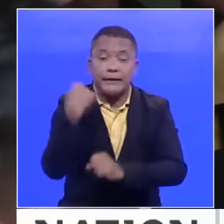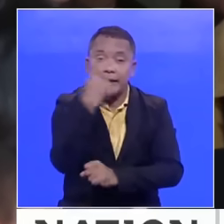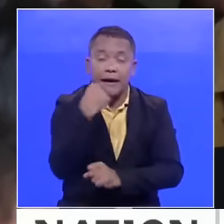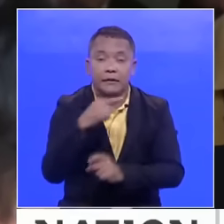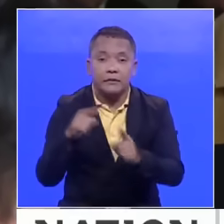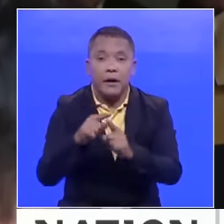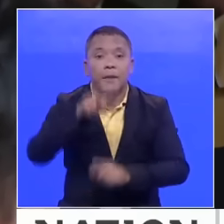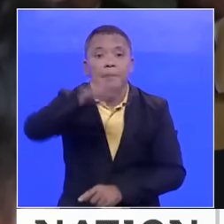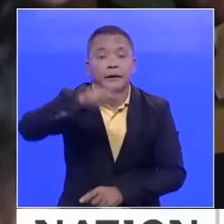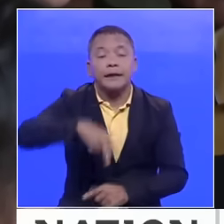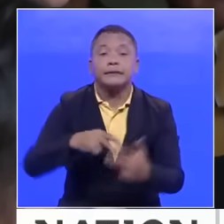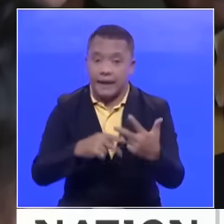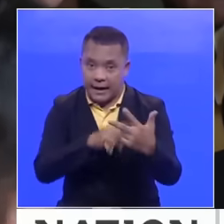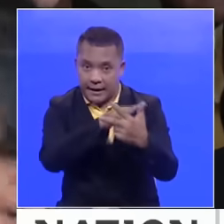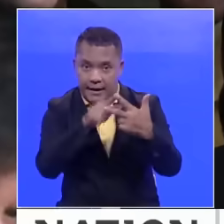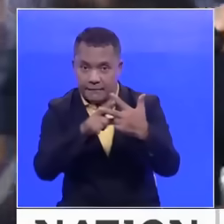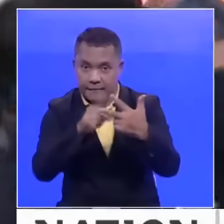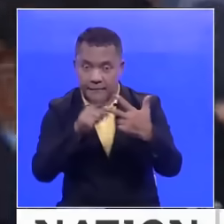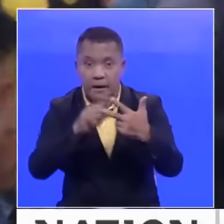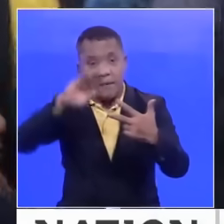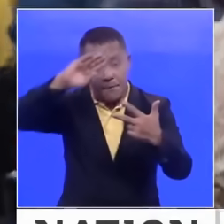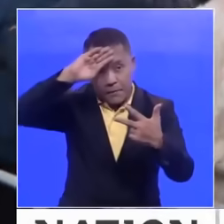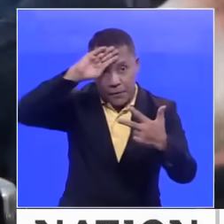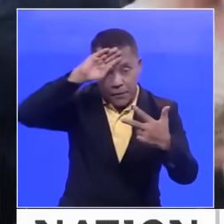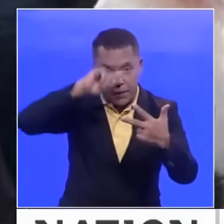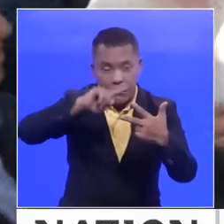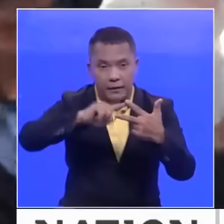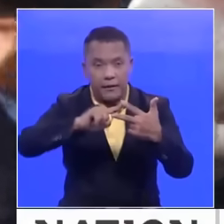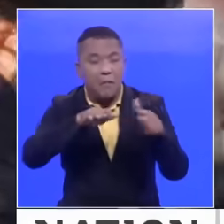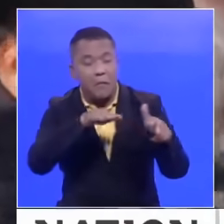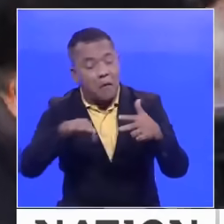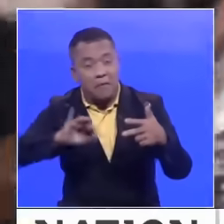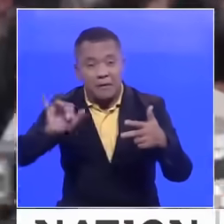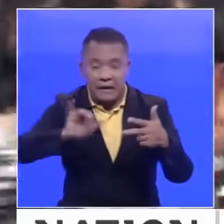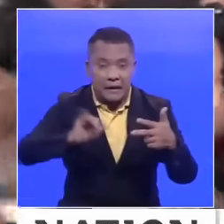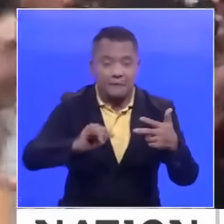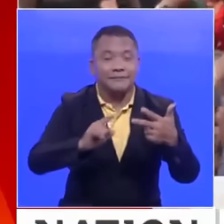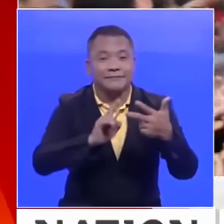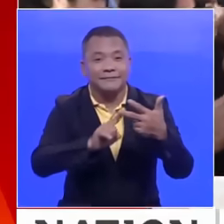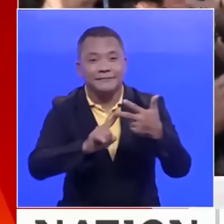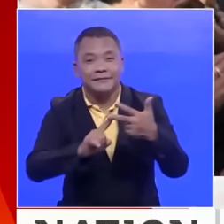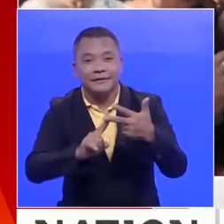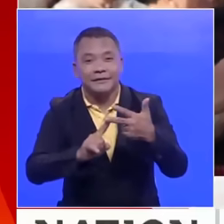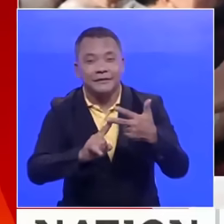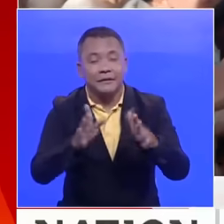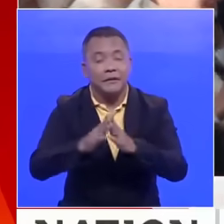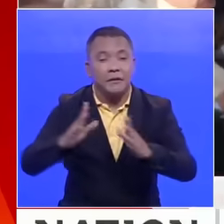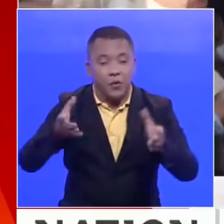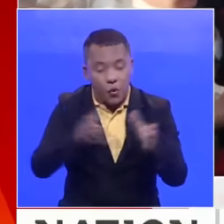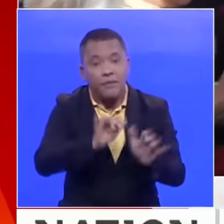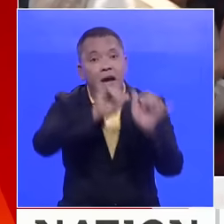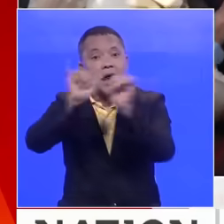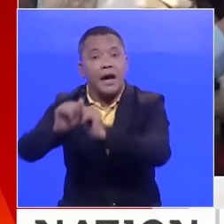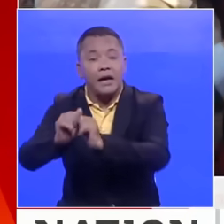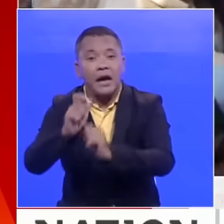เพื่อไทยเนี่ยมี 3ท่าน 1ท่านป่วย 1ท่านอาจจะยังไม่พร้อมก็เหลือท่านนายกเศรษฐาพร้อมค่ะหรือถ้าไปพรรคร่วมอื่นน่ะคุณอนุทิน